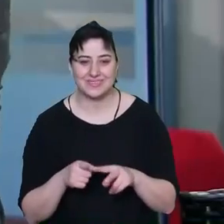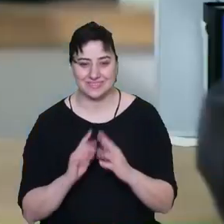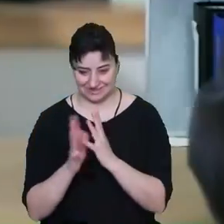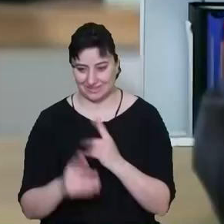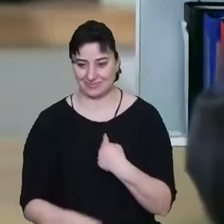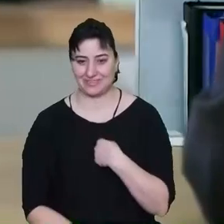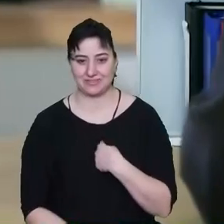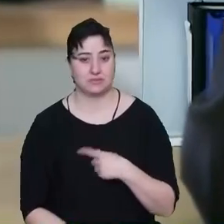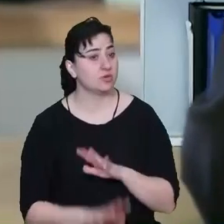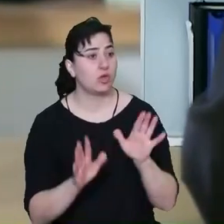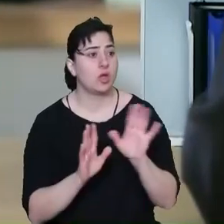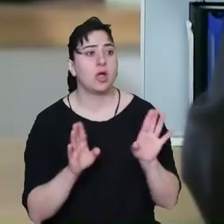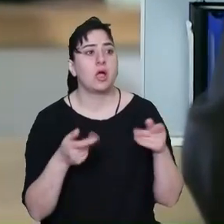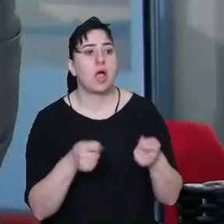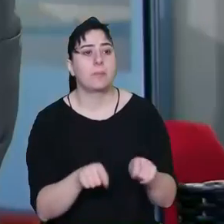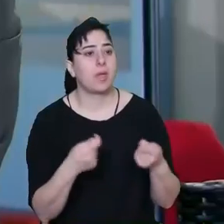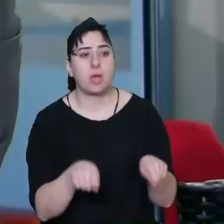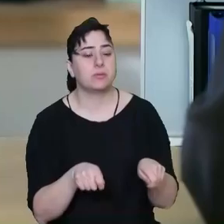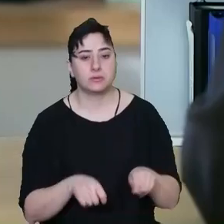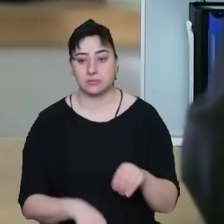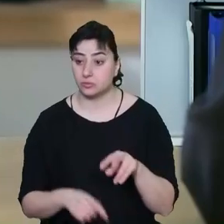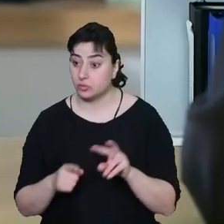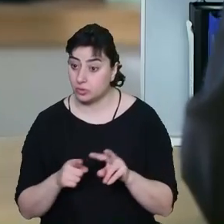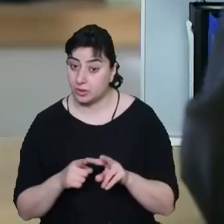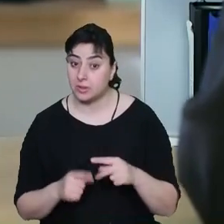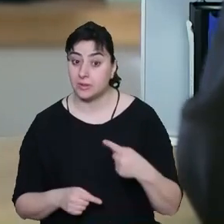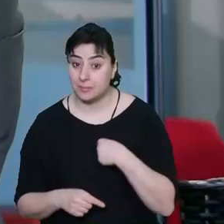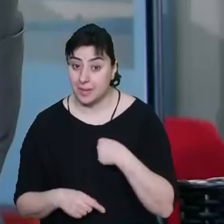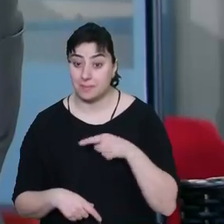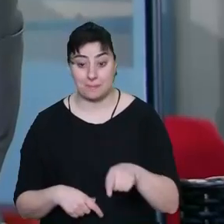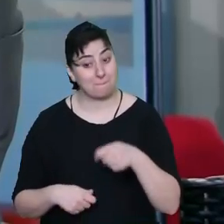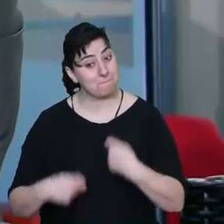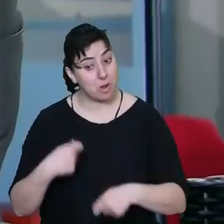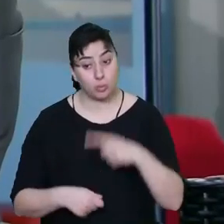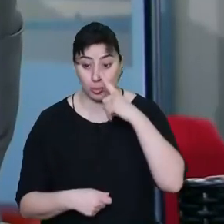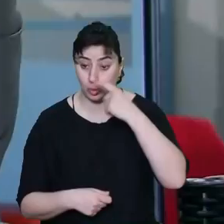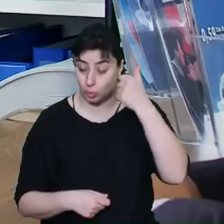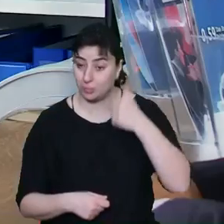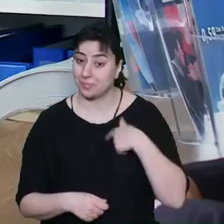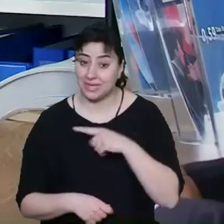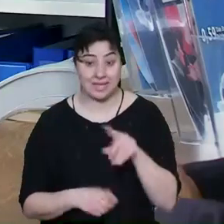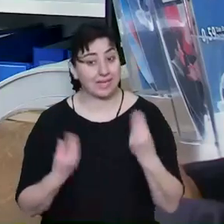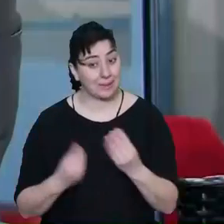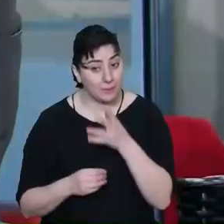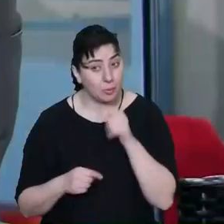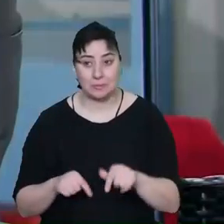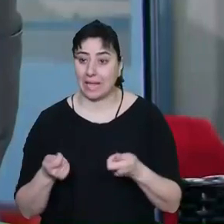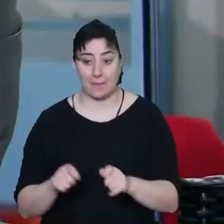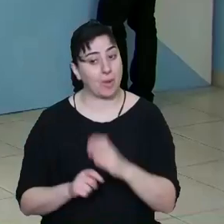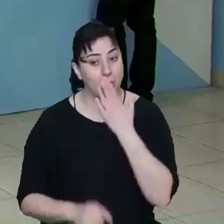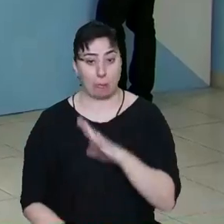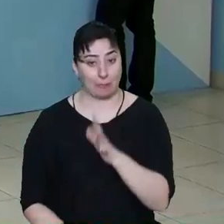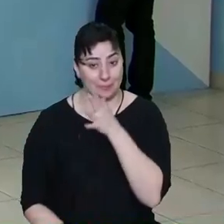benim. Kapalı müdür bey. Nurhan. Ben bu bankanın müdürüyüm ve mesai saatlerini çok iyi bilirim. Kapalı falan